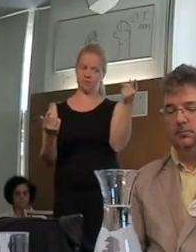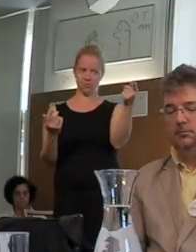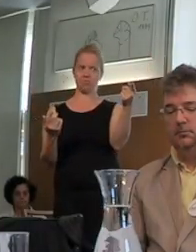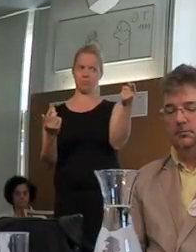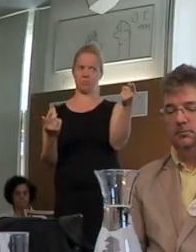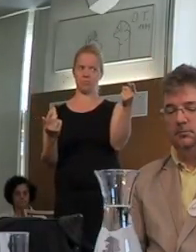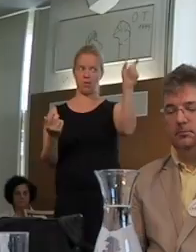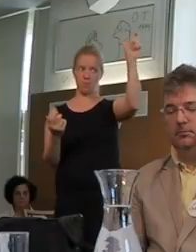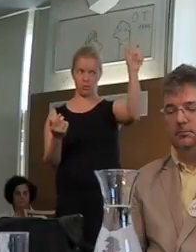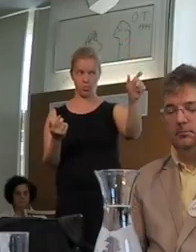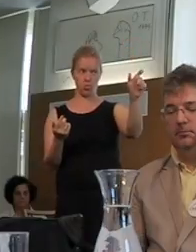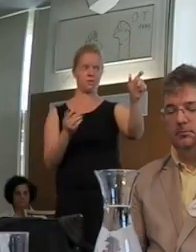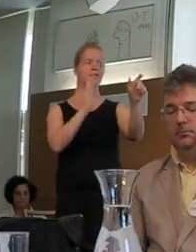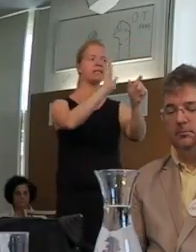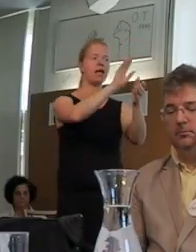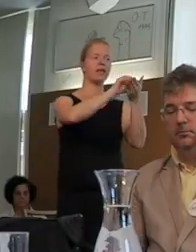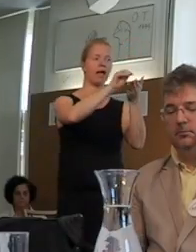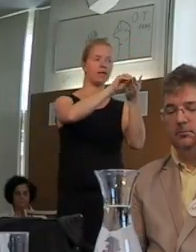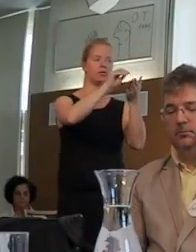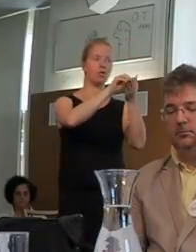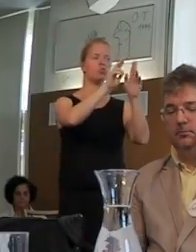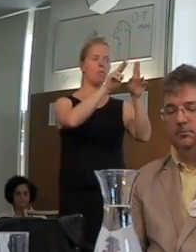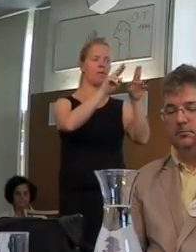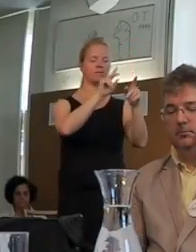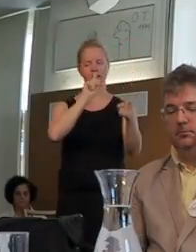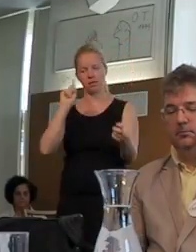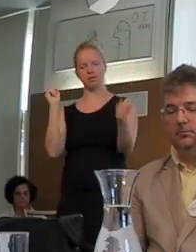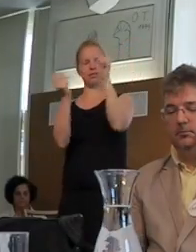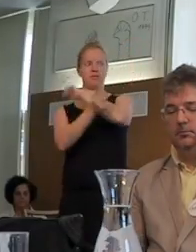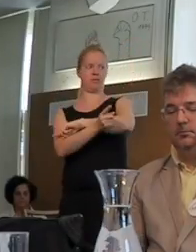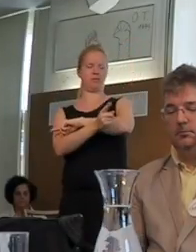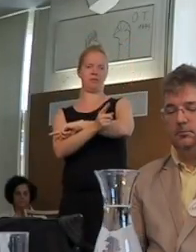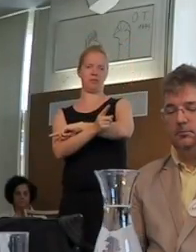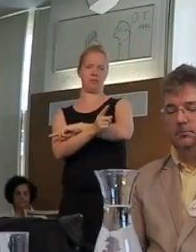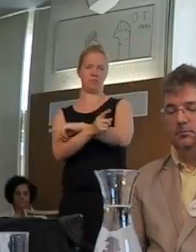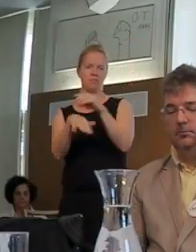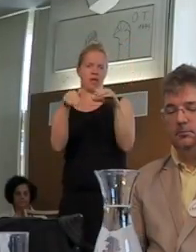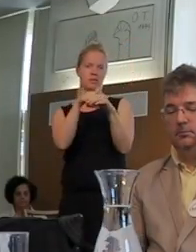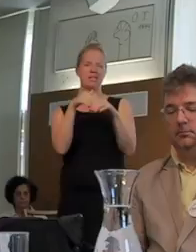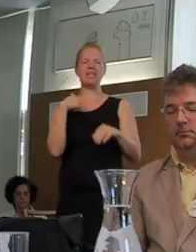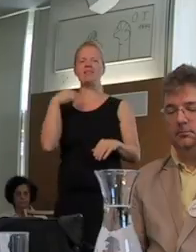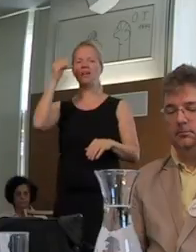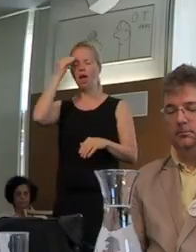wo der bzw. die sonst arbeitet. Das würde nämlich ein